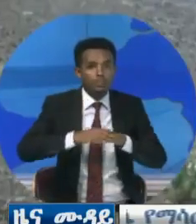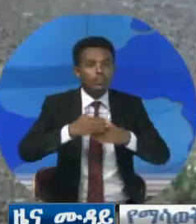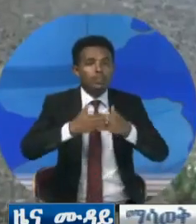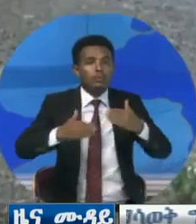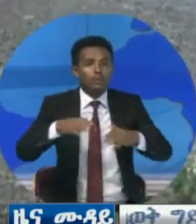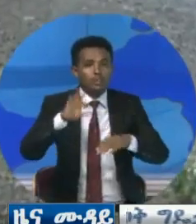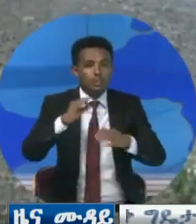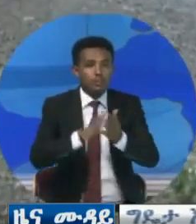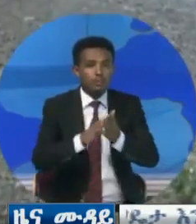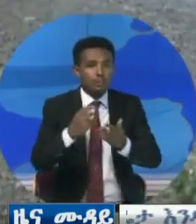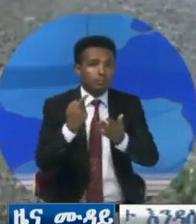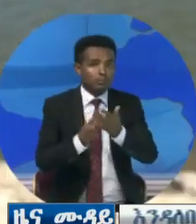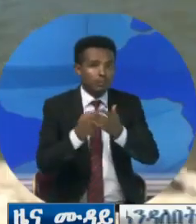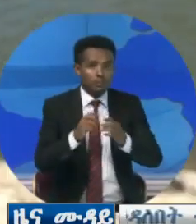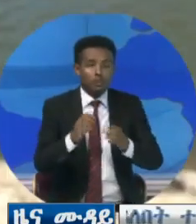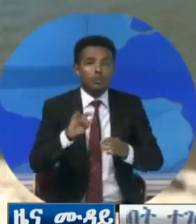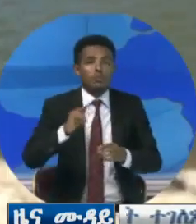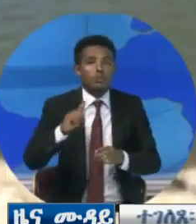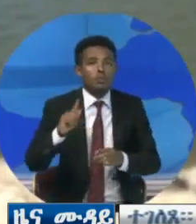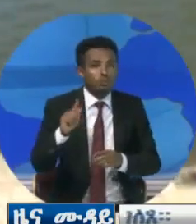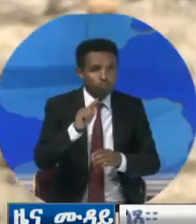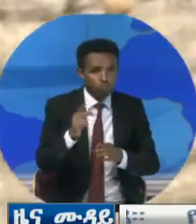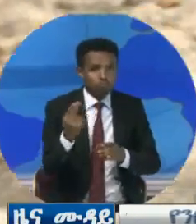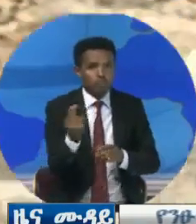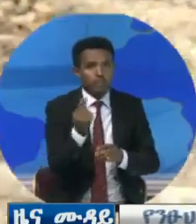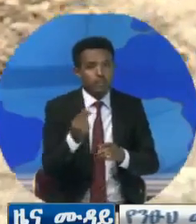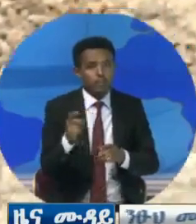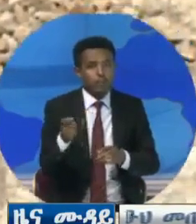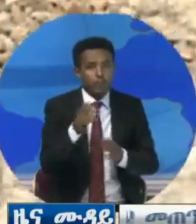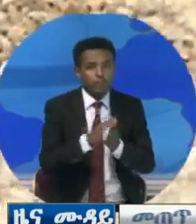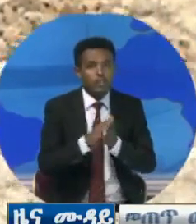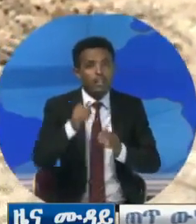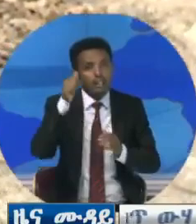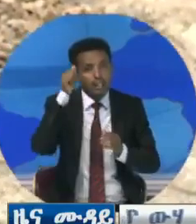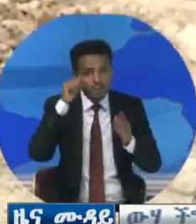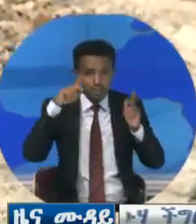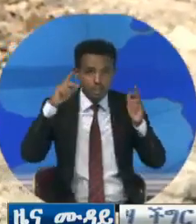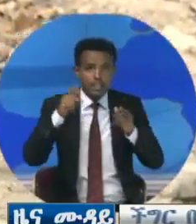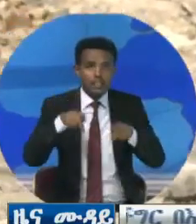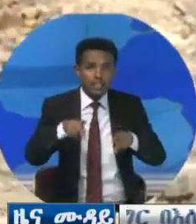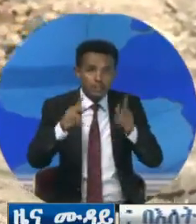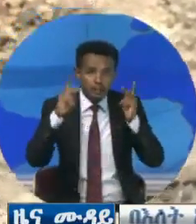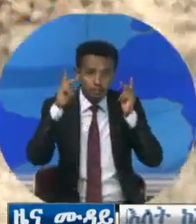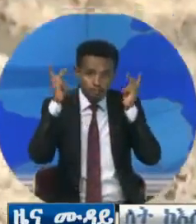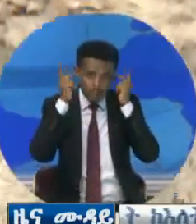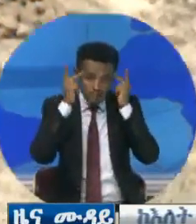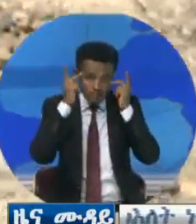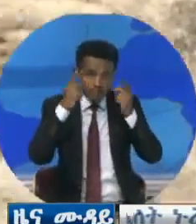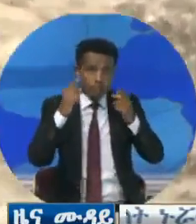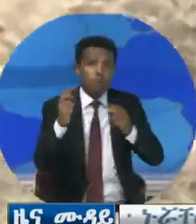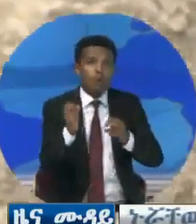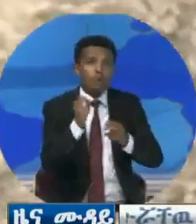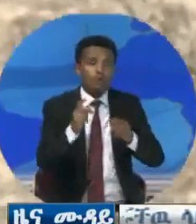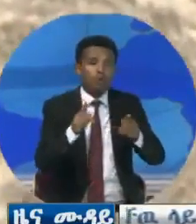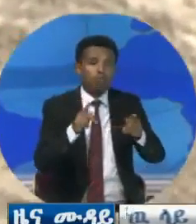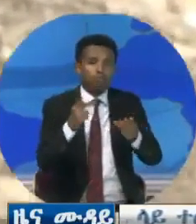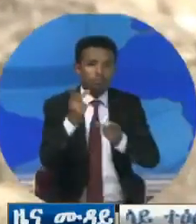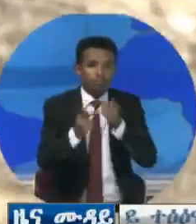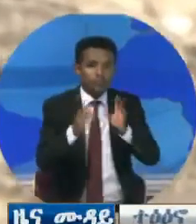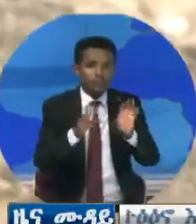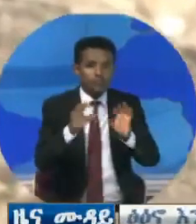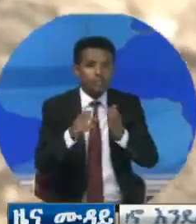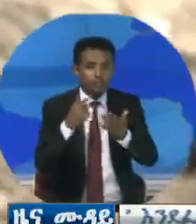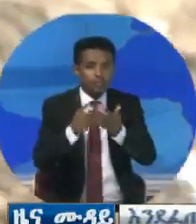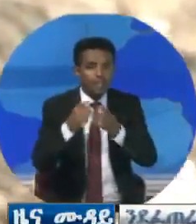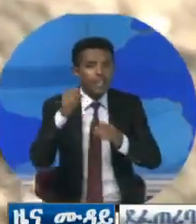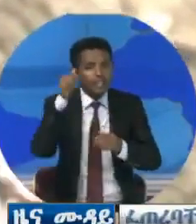በላይ የዞኑ ነዋሪዎች ተጠቃሚ ሆነዋል። ከሰሞኑም ከኤርትራ የእርሻ ሚኒስቴር የተውጣጡ ልዑካን በወረዳዋ ጉብኝት አካሂደዋል። ከኤርትራ የመጡ